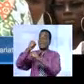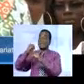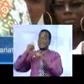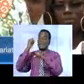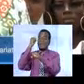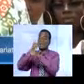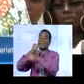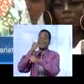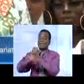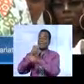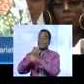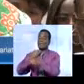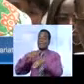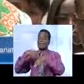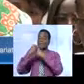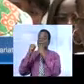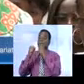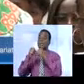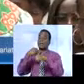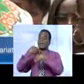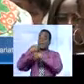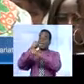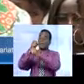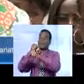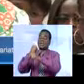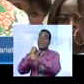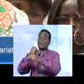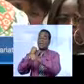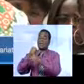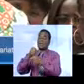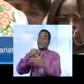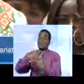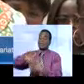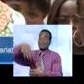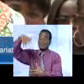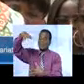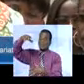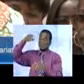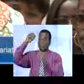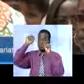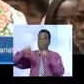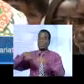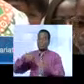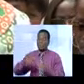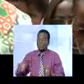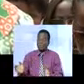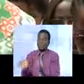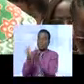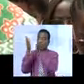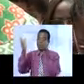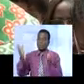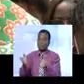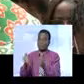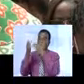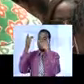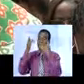l'emploi, c'est créer de la richesse. Qu'ils puissent nous encourager, qu'ils puissent nous donner le goût